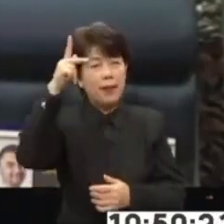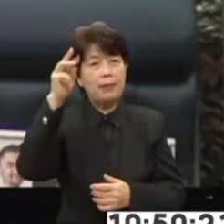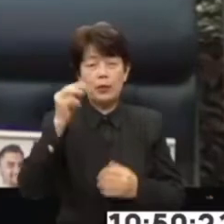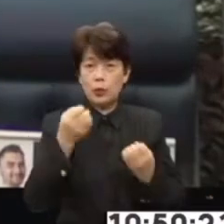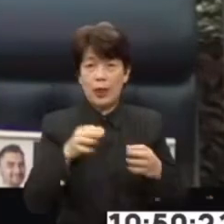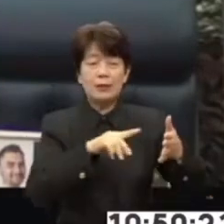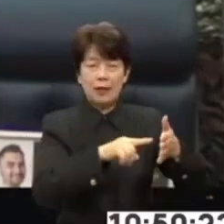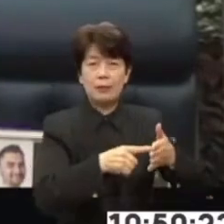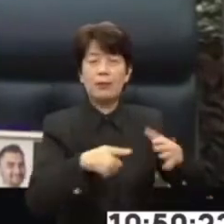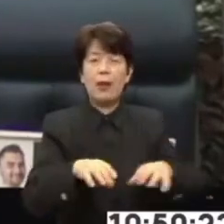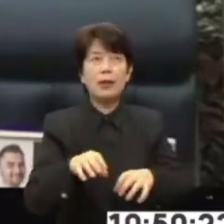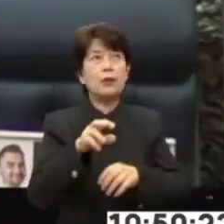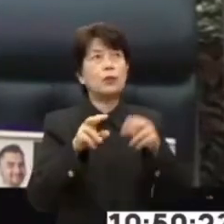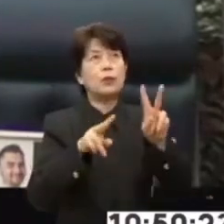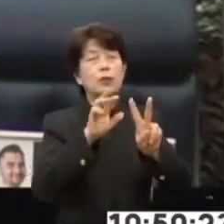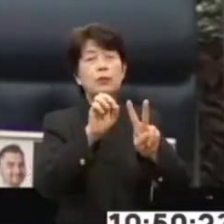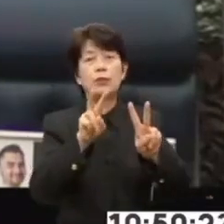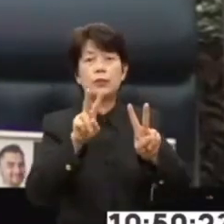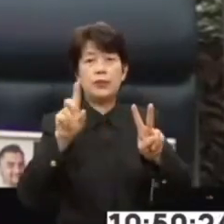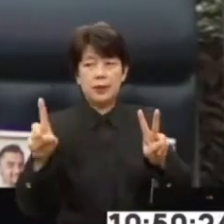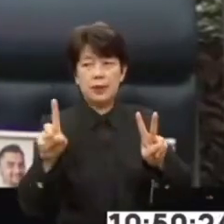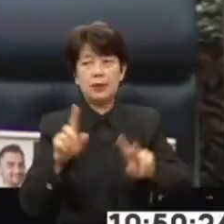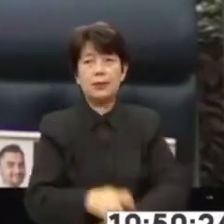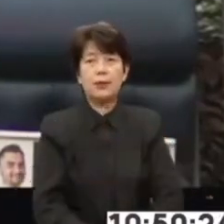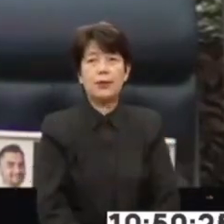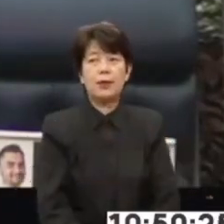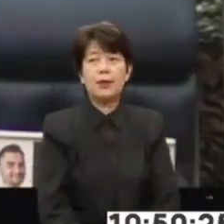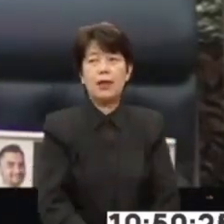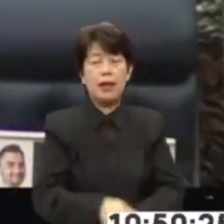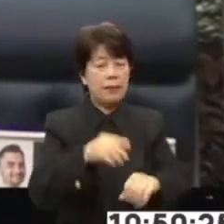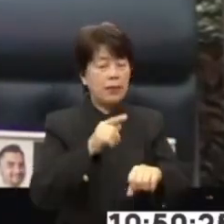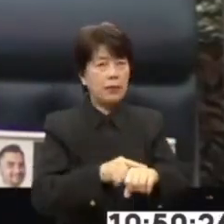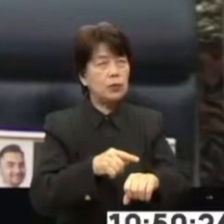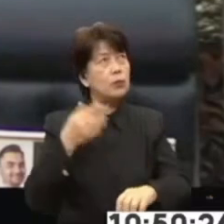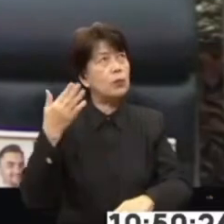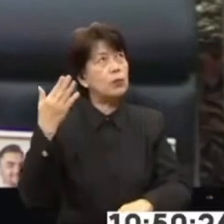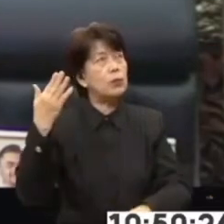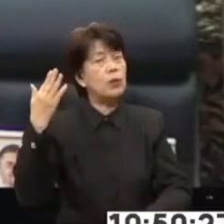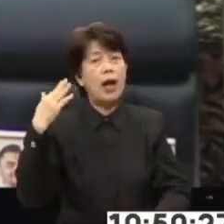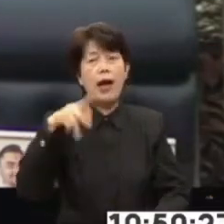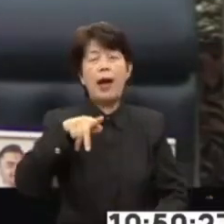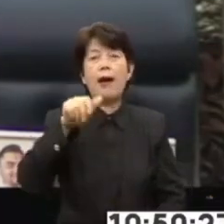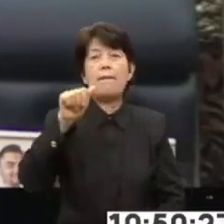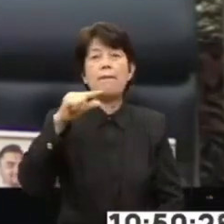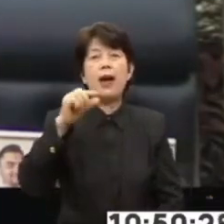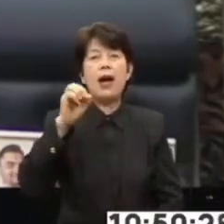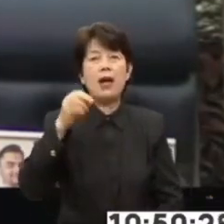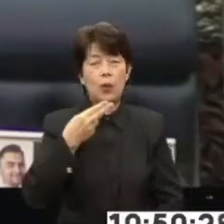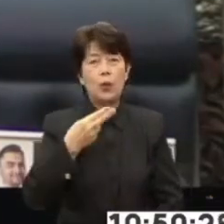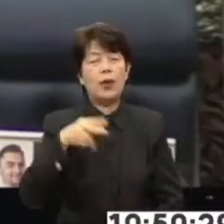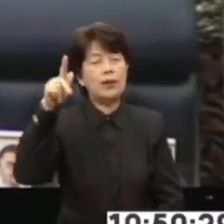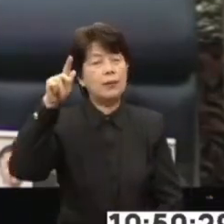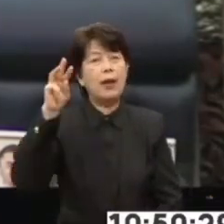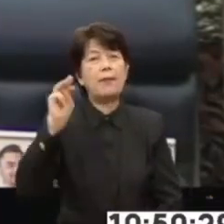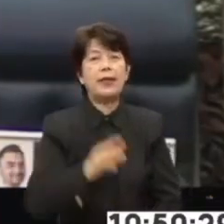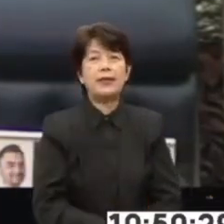dibuat pada tahun 2021 silap saya masa tu yang berhormatag Mas merupak perana menteri